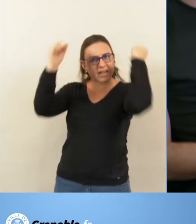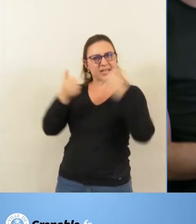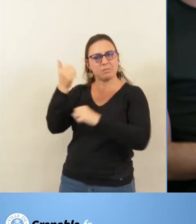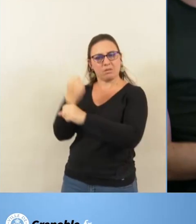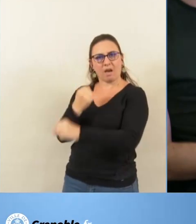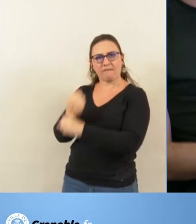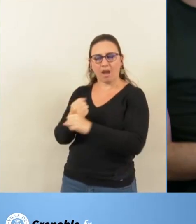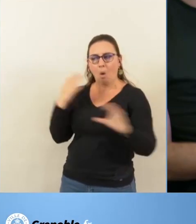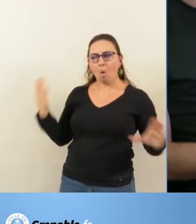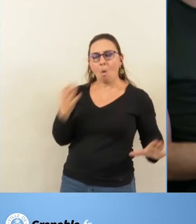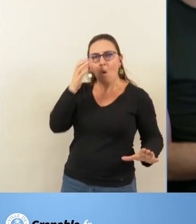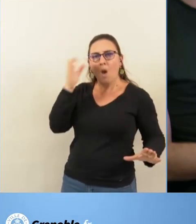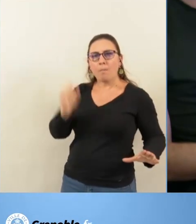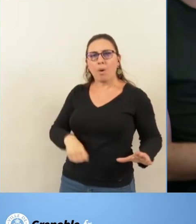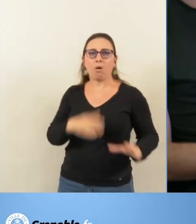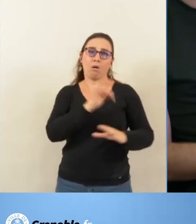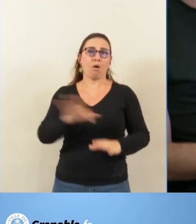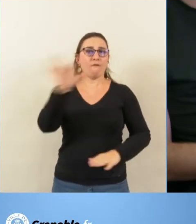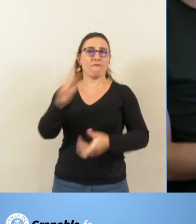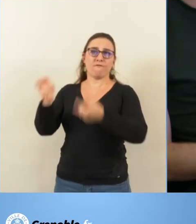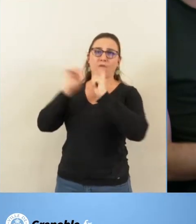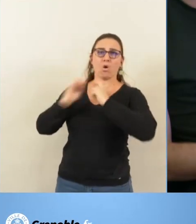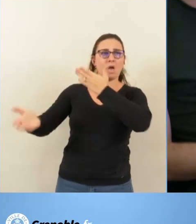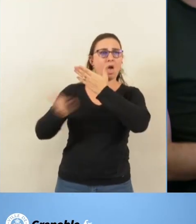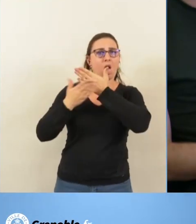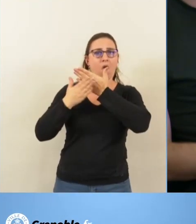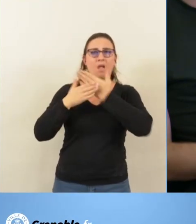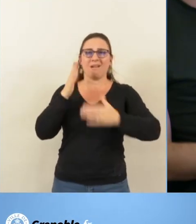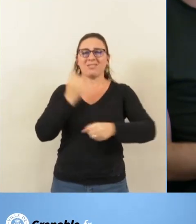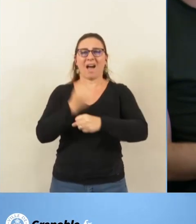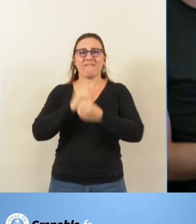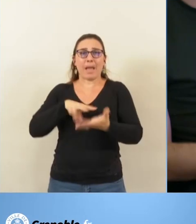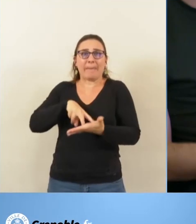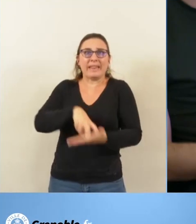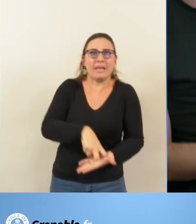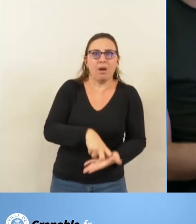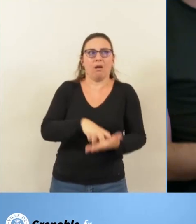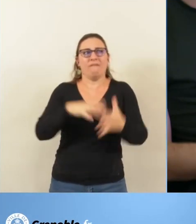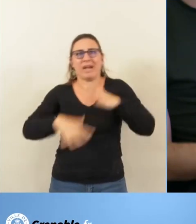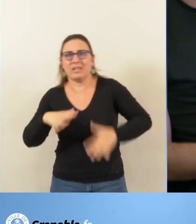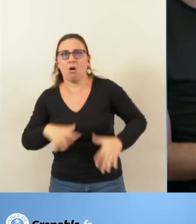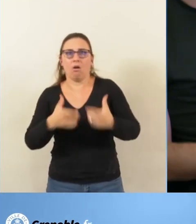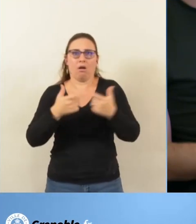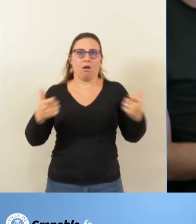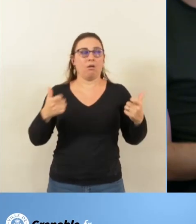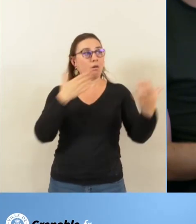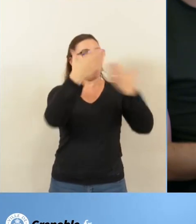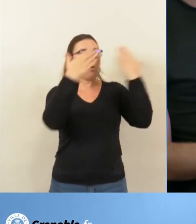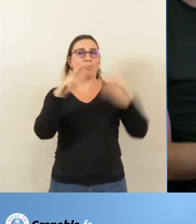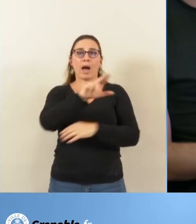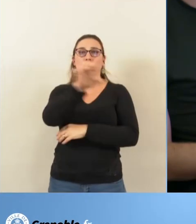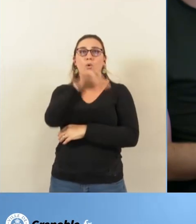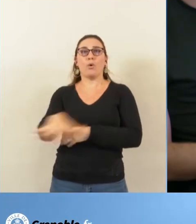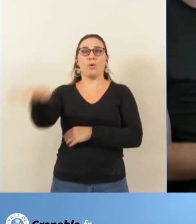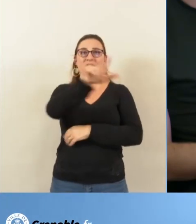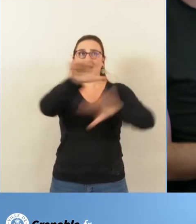nous desservent discerne à la France la lanterne rouge de la pénibilité au regard de la moyenne des pays de l'Union Européenne à 27